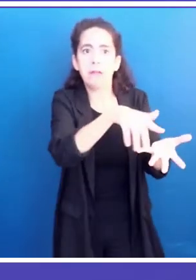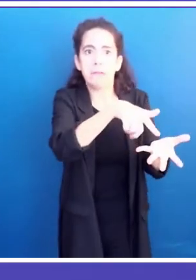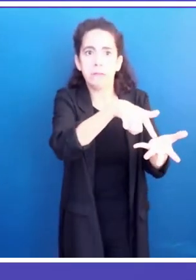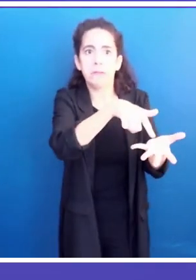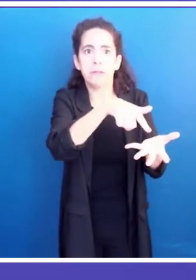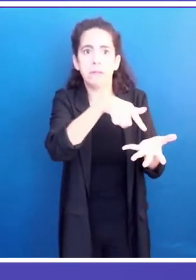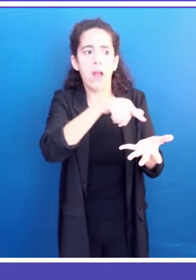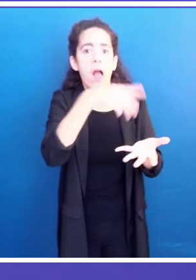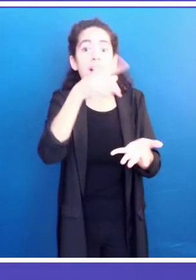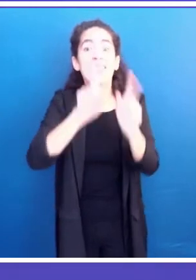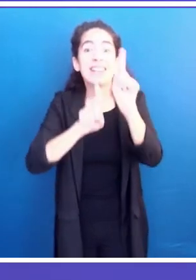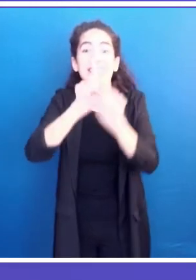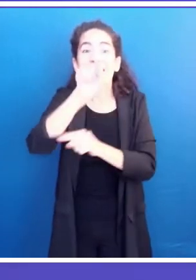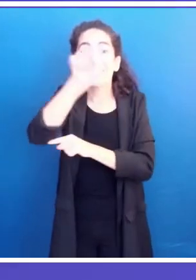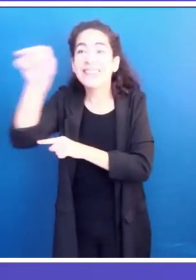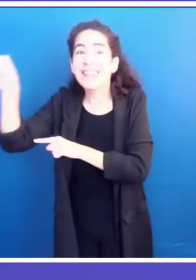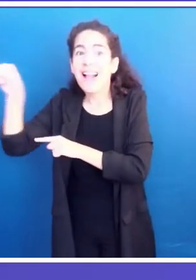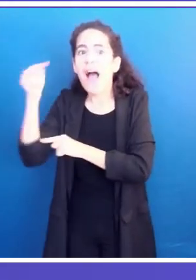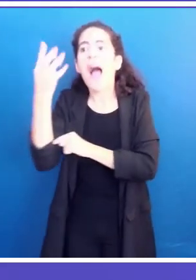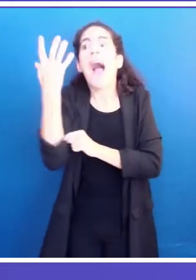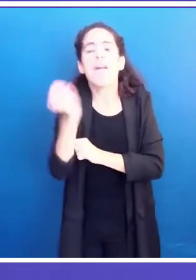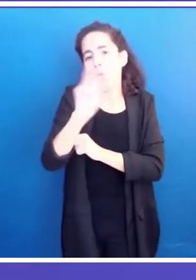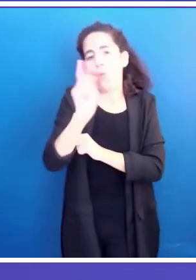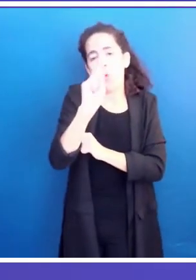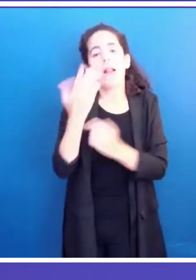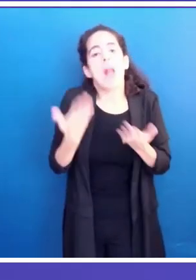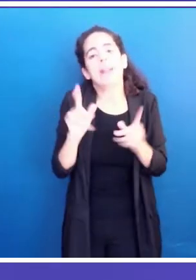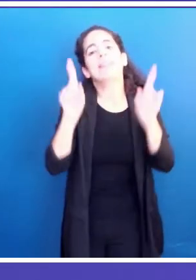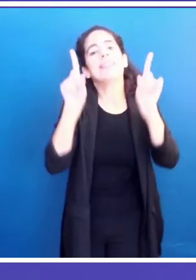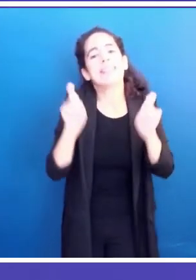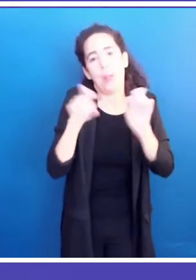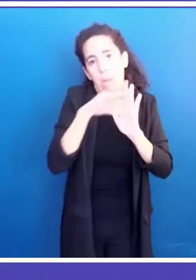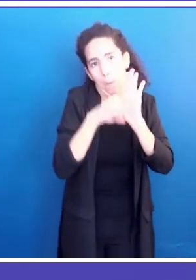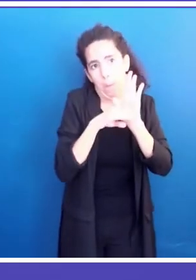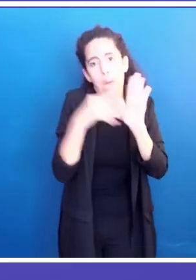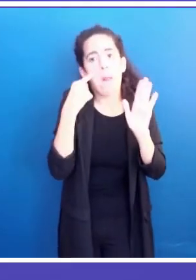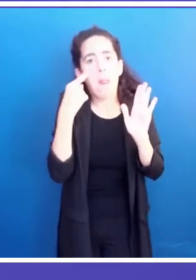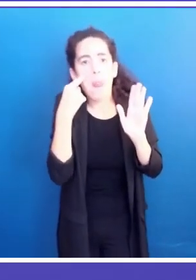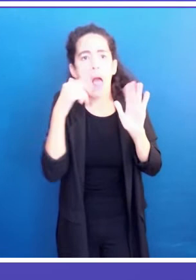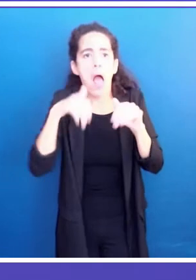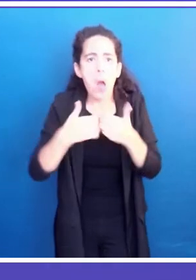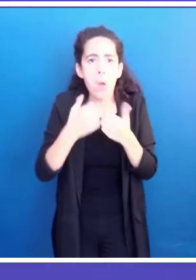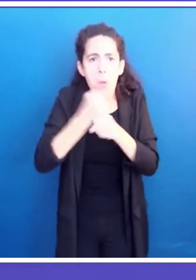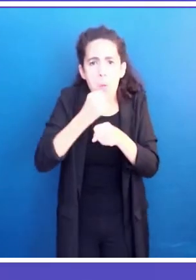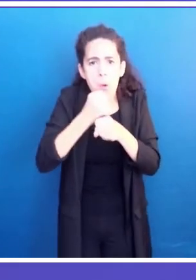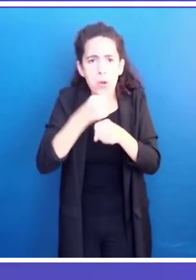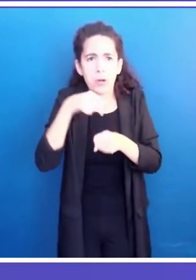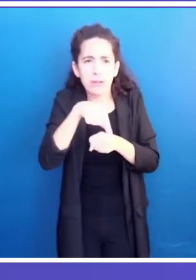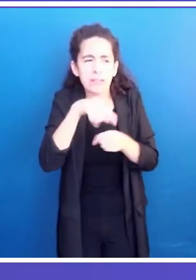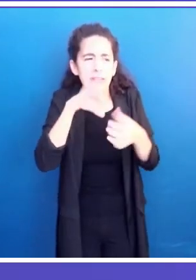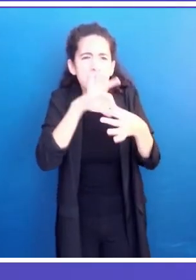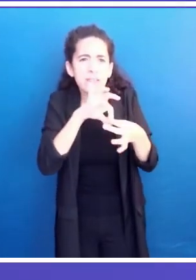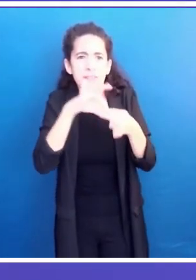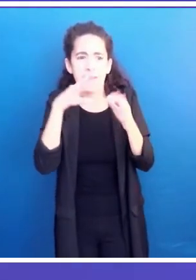المشكلة. نحن نتكلم إذن عن مشاريع ريادية تسمح للنساء بأن تتخطى